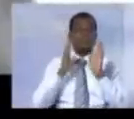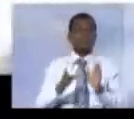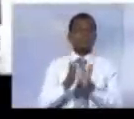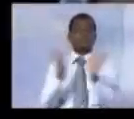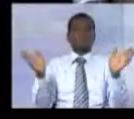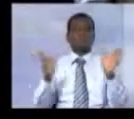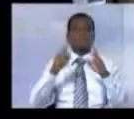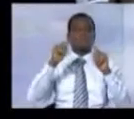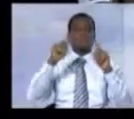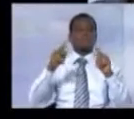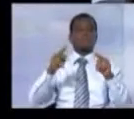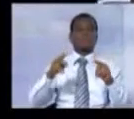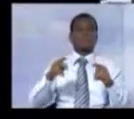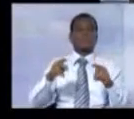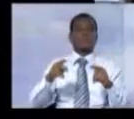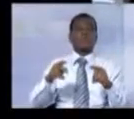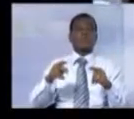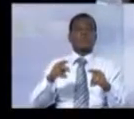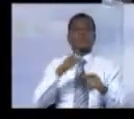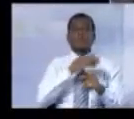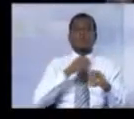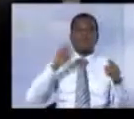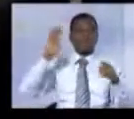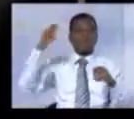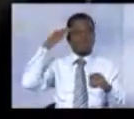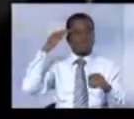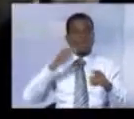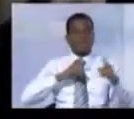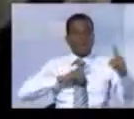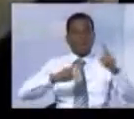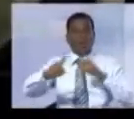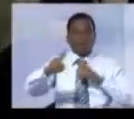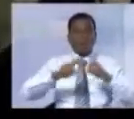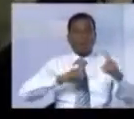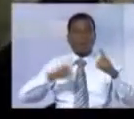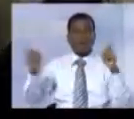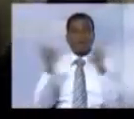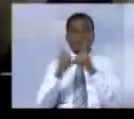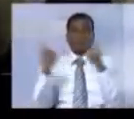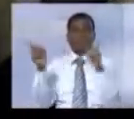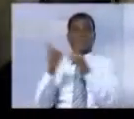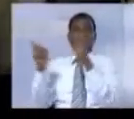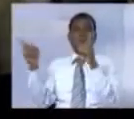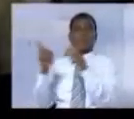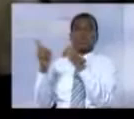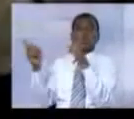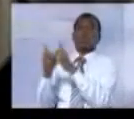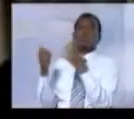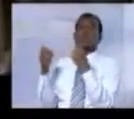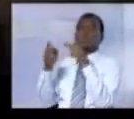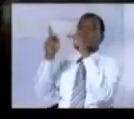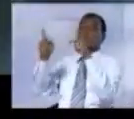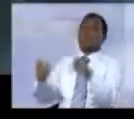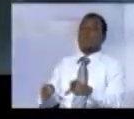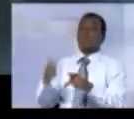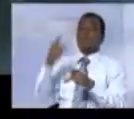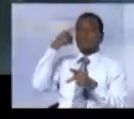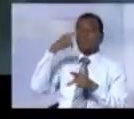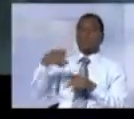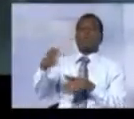de Côte d'Ivoire Bruno Koné a multiplié les échanges et exposer sur le nouveau cadre réglementaire pour attirer plus